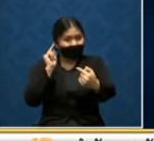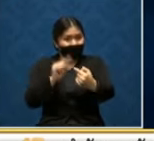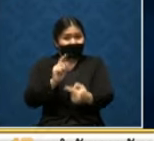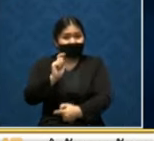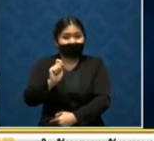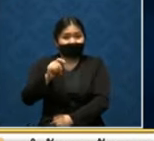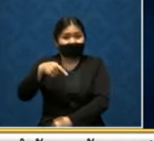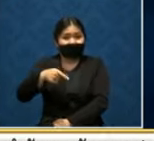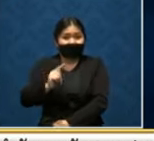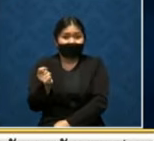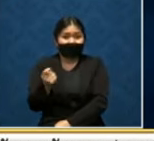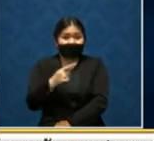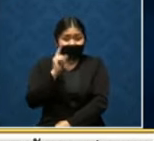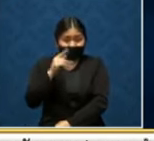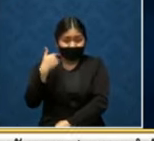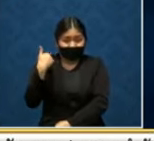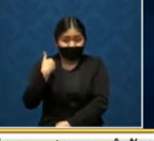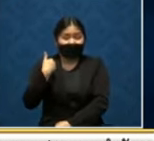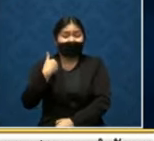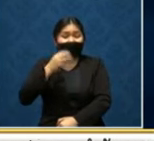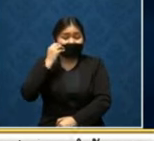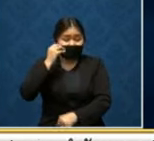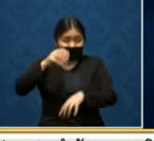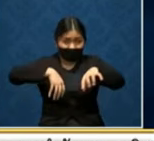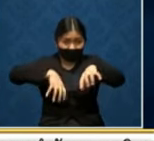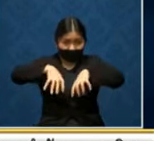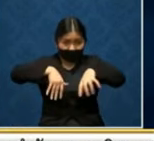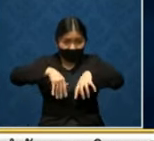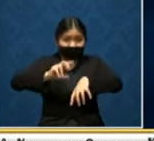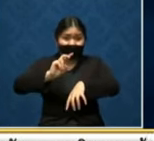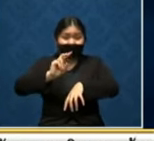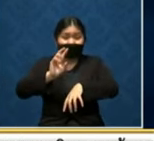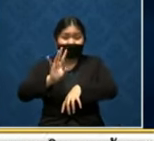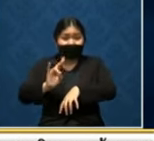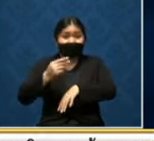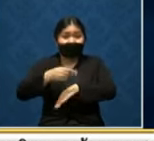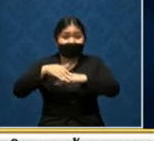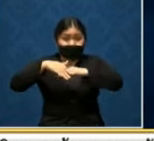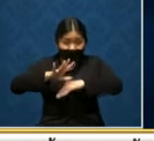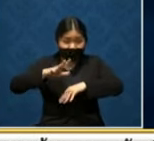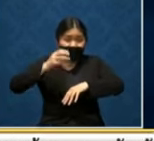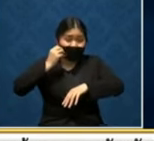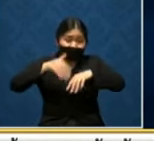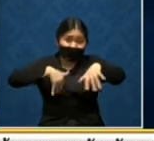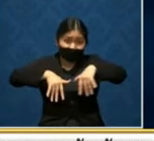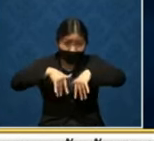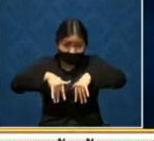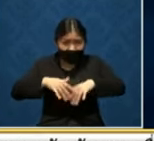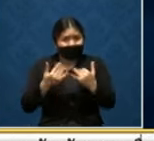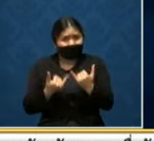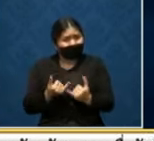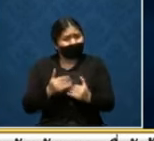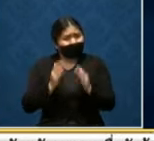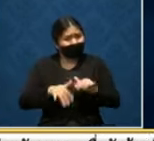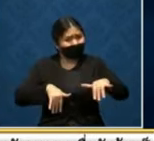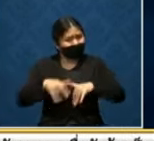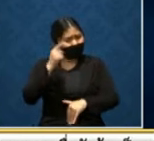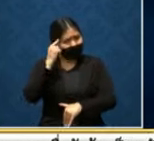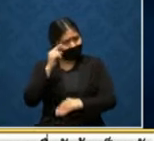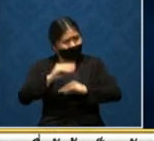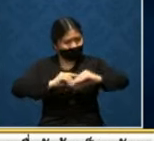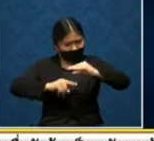ทั่วประเทศจะต้องมีโครงการ 70,000หมู่บ้านทั่วประเทศฟังอย่างนี้แล้วเนี่ยพี่น้องประชาชนตื่นเต้นตกใจว่าโครงการนี้จะได้